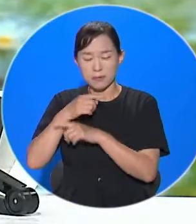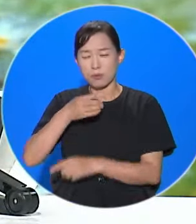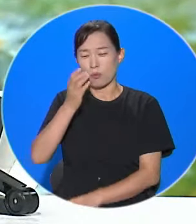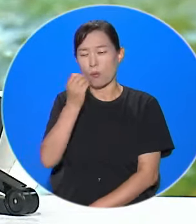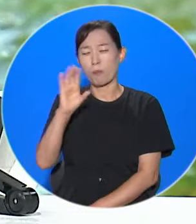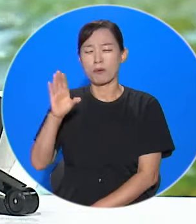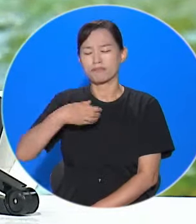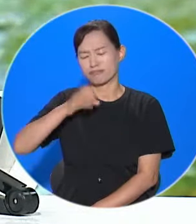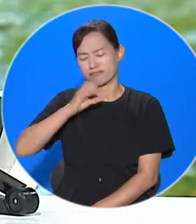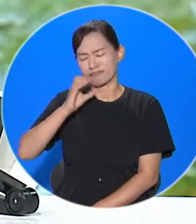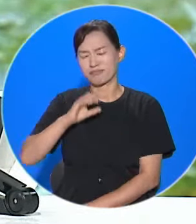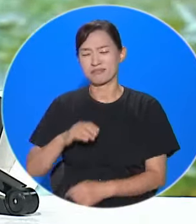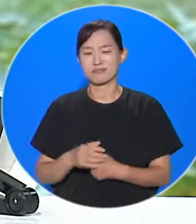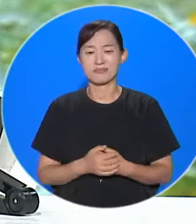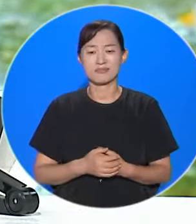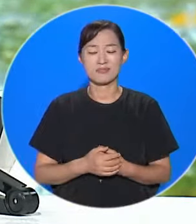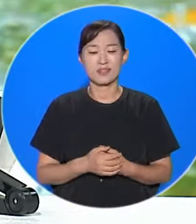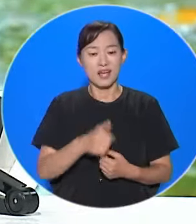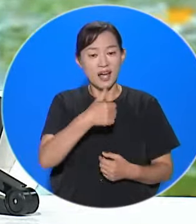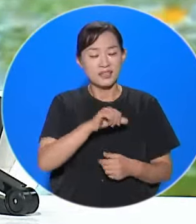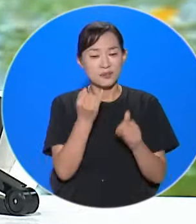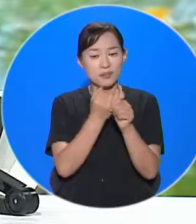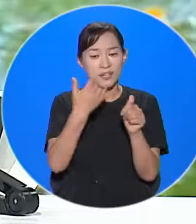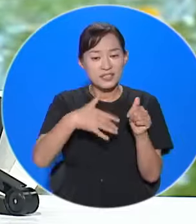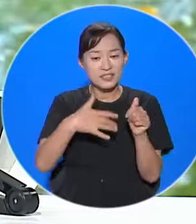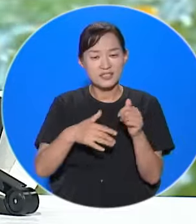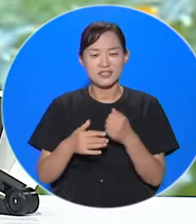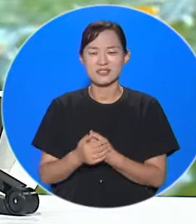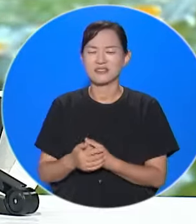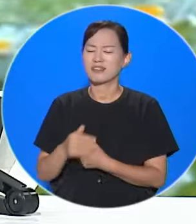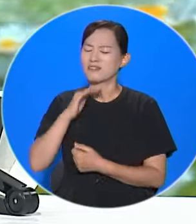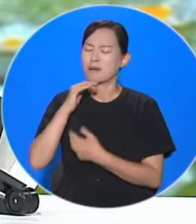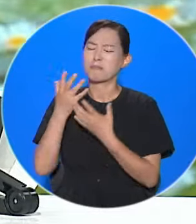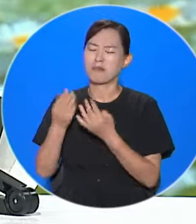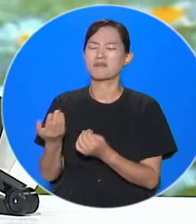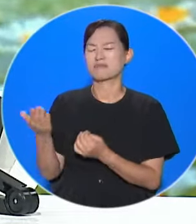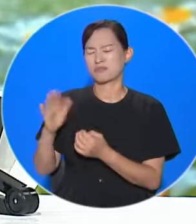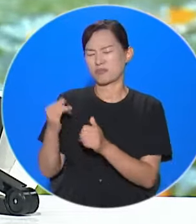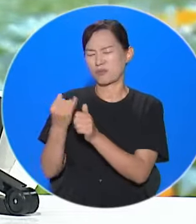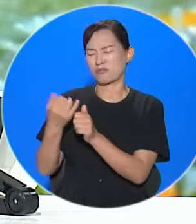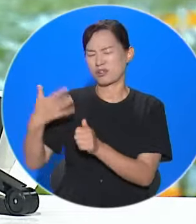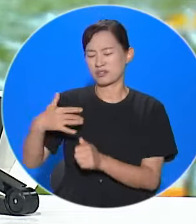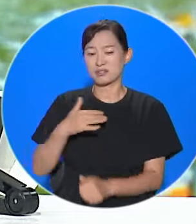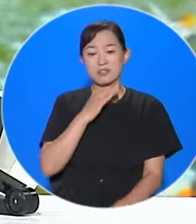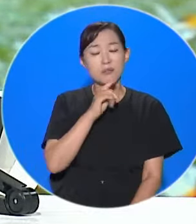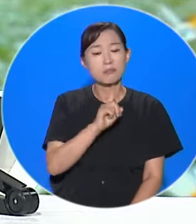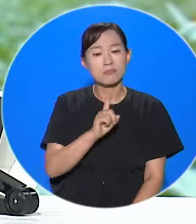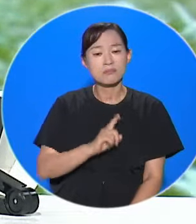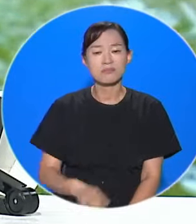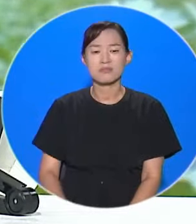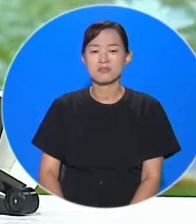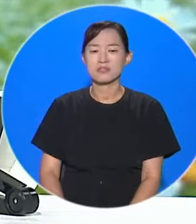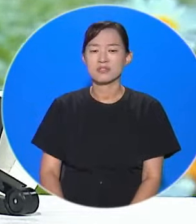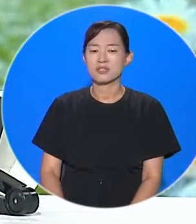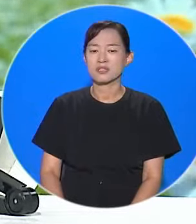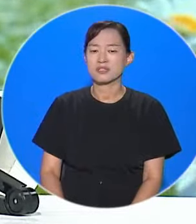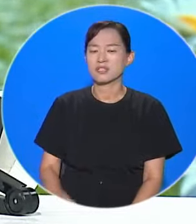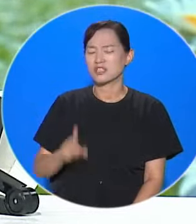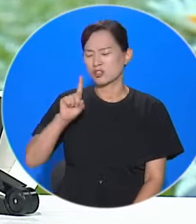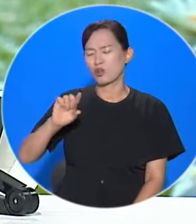예. 아들이 아직 결혼 안 했나 봐요? 결혼 안 했어요. 나이는 많아가지고. 나이가 어떻게 돼요, 아들이?